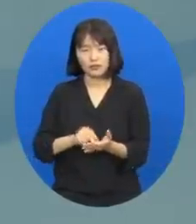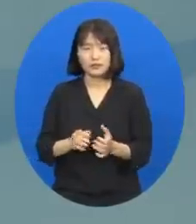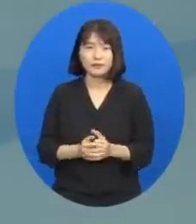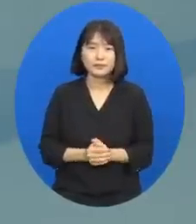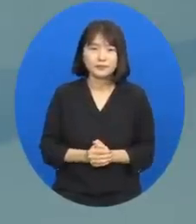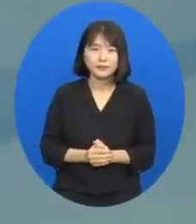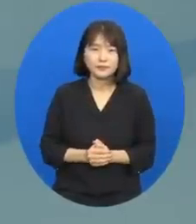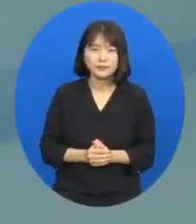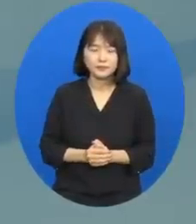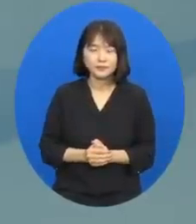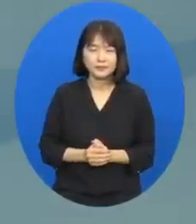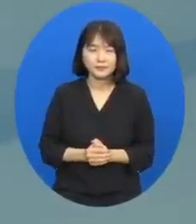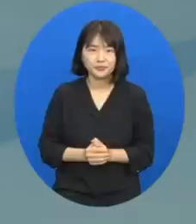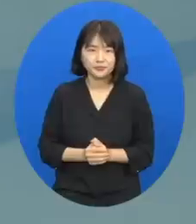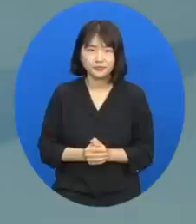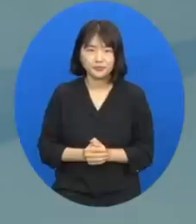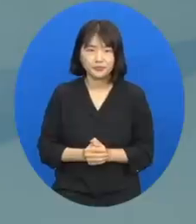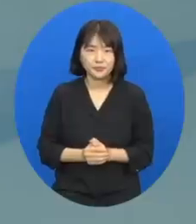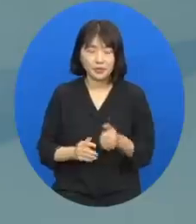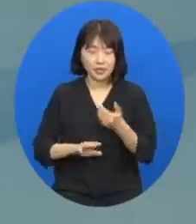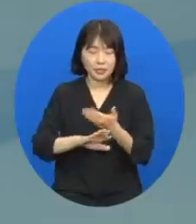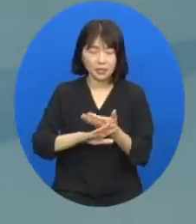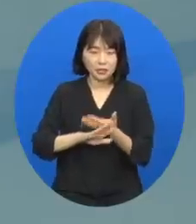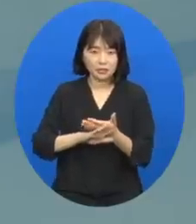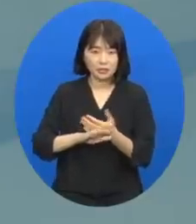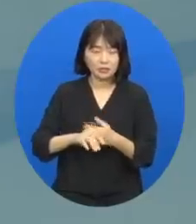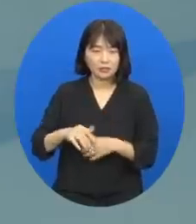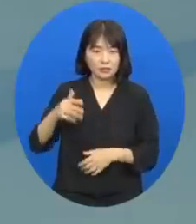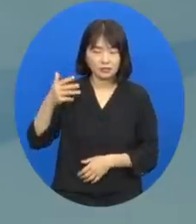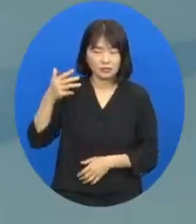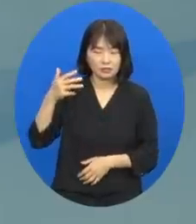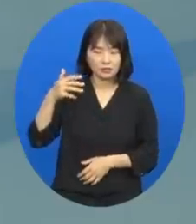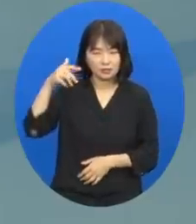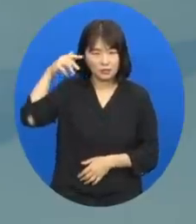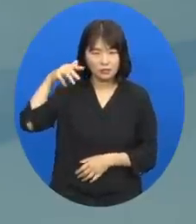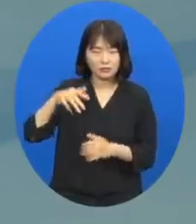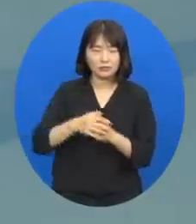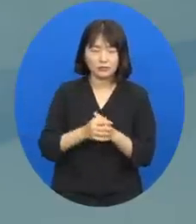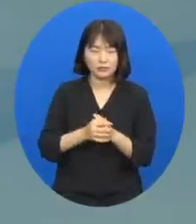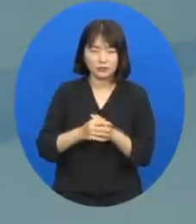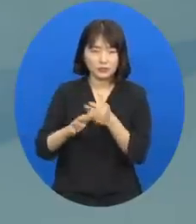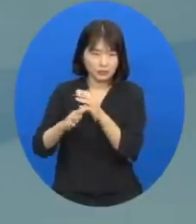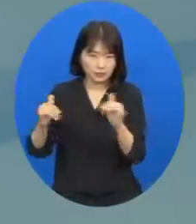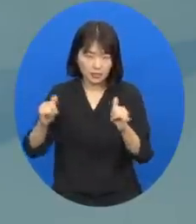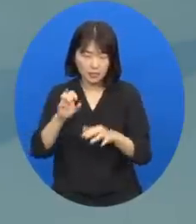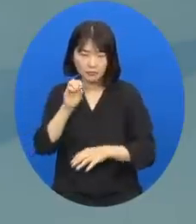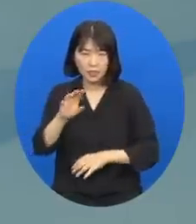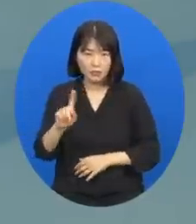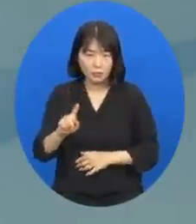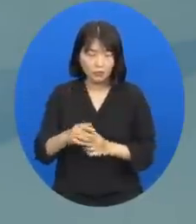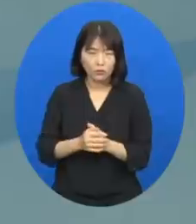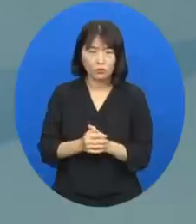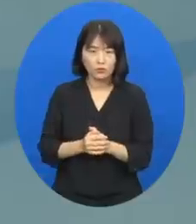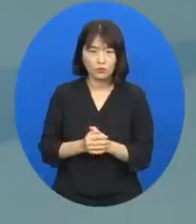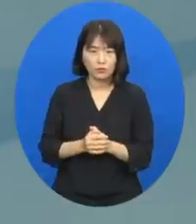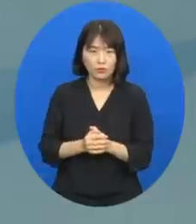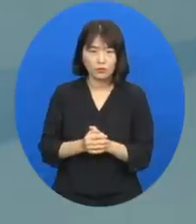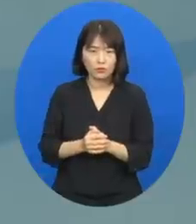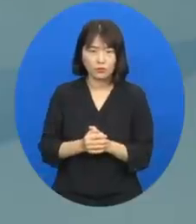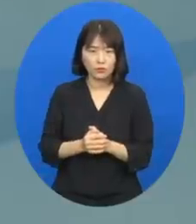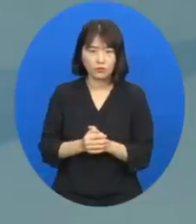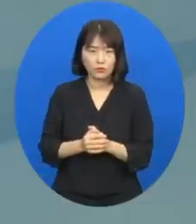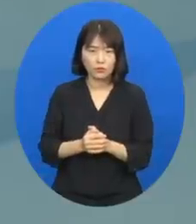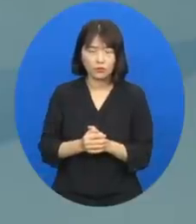철학자 져 임마누엘 칸트 되게 비싼 말을 했어요 친한 친구의 불행 속에는 기분 나쁘지 않은 무엇이 따 로또 역시